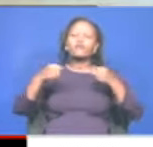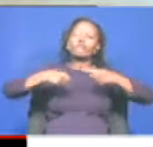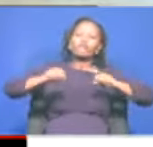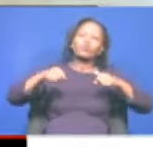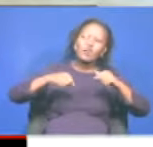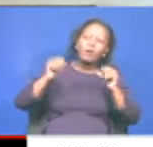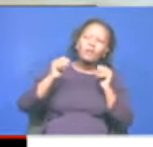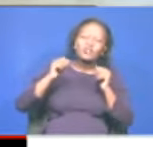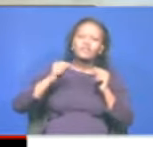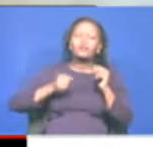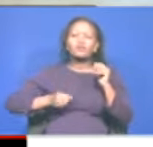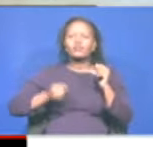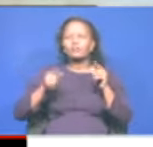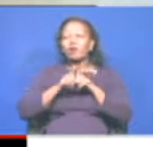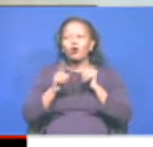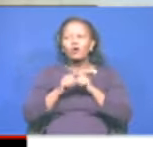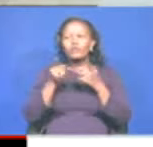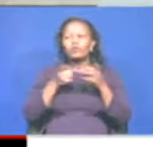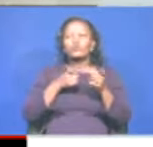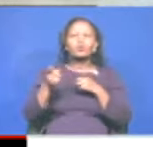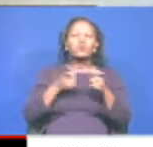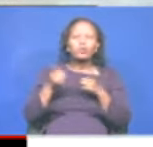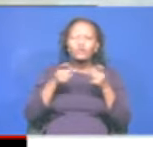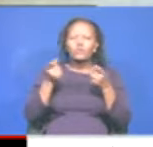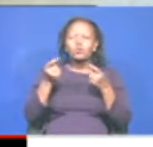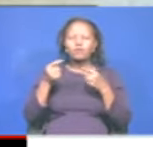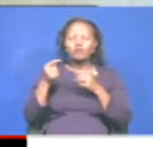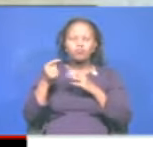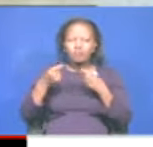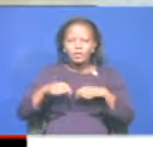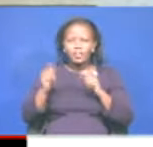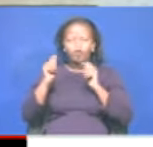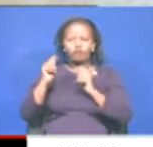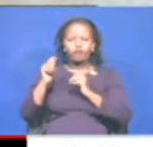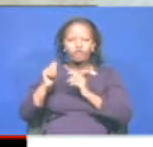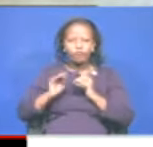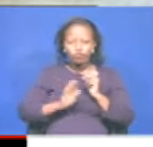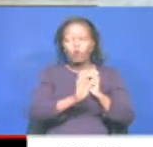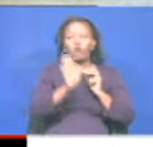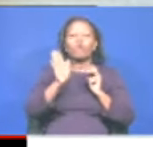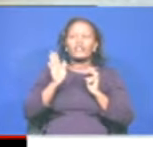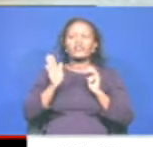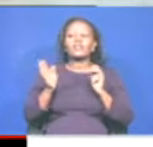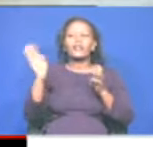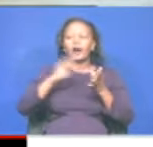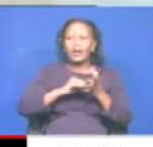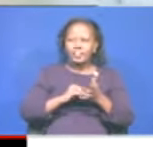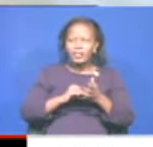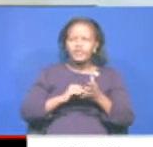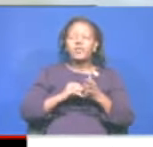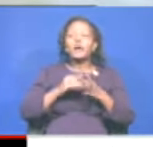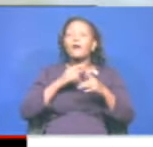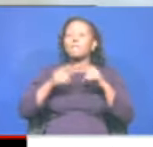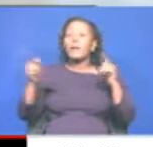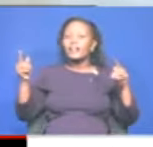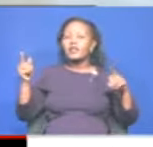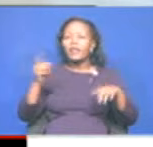inashika brake. Yani ilikuwa inafateke. Iyo pikipiki. Lakini wakati ilienda